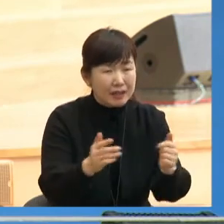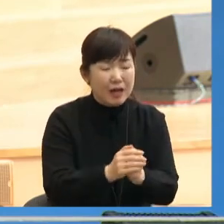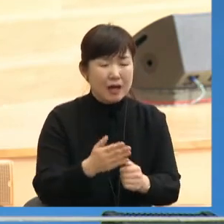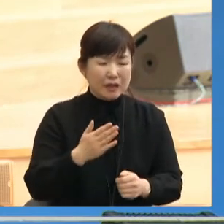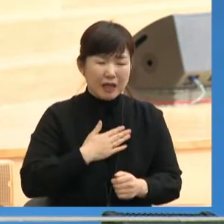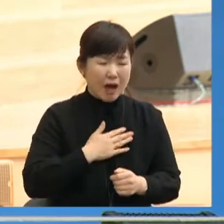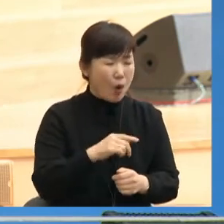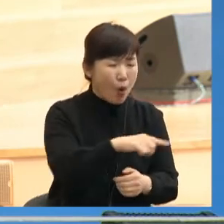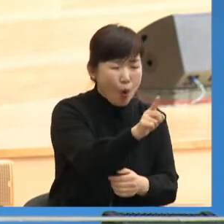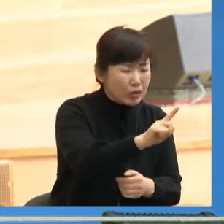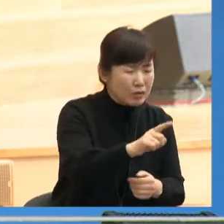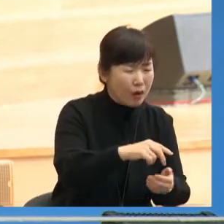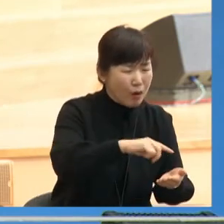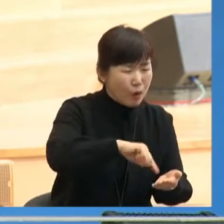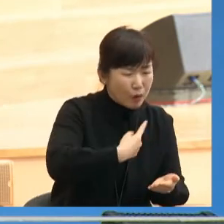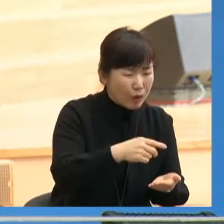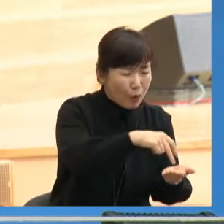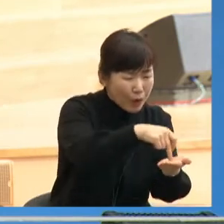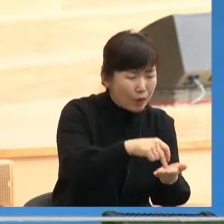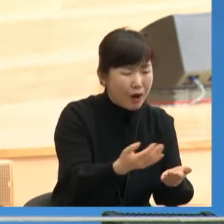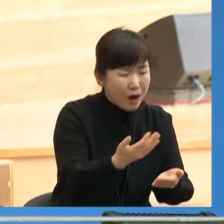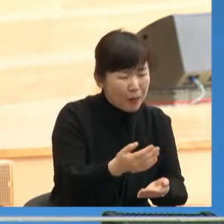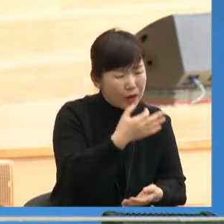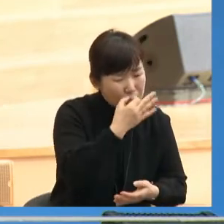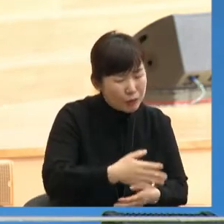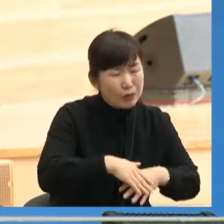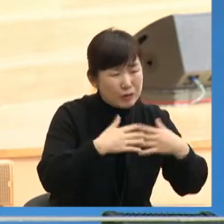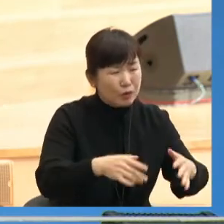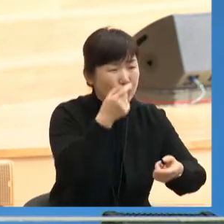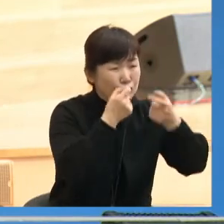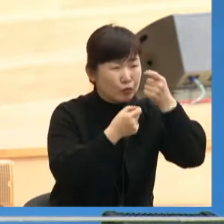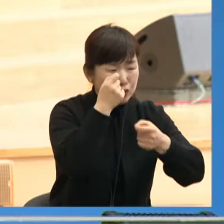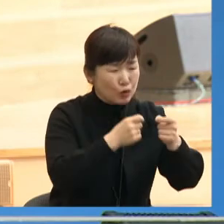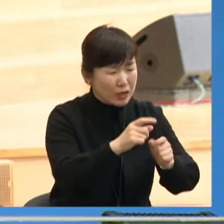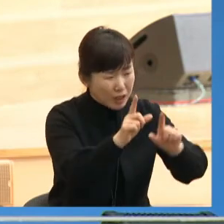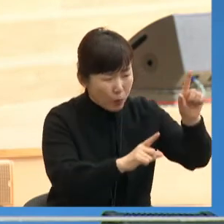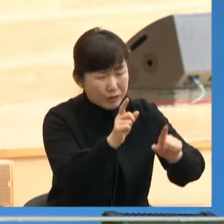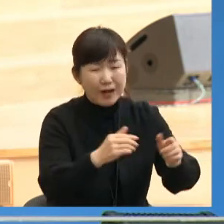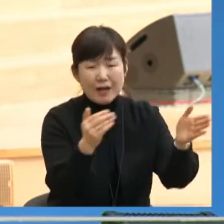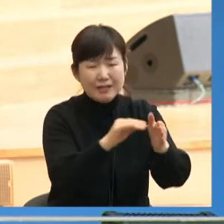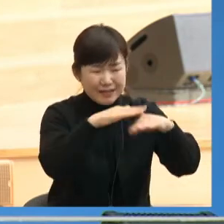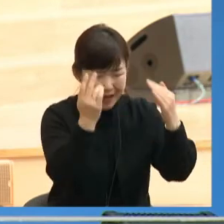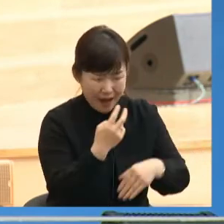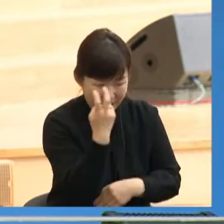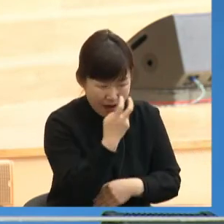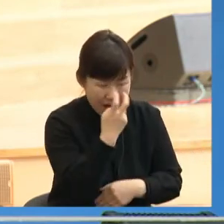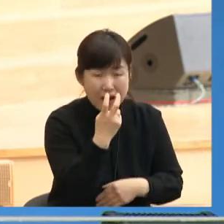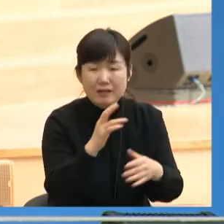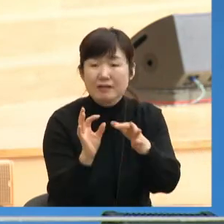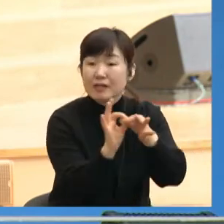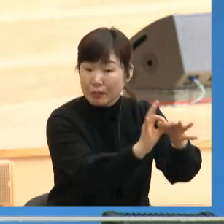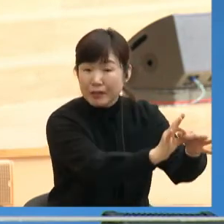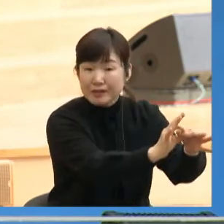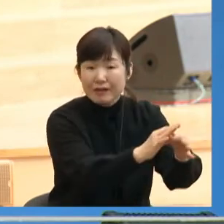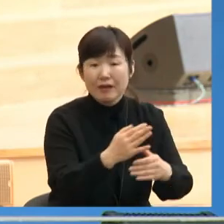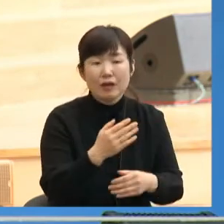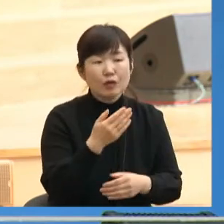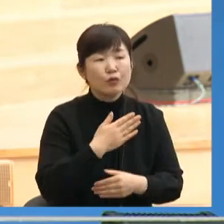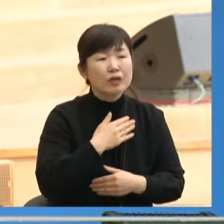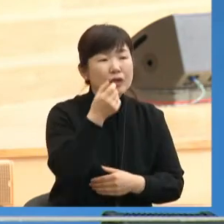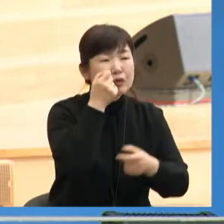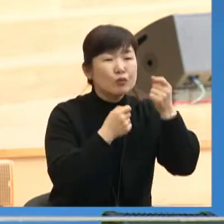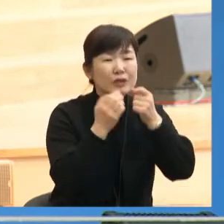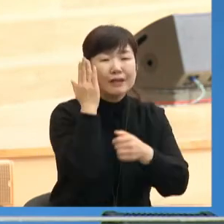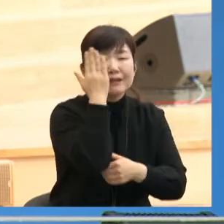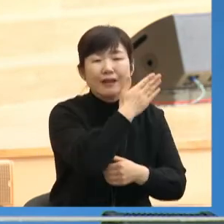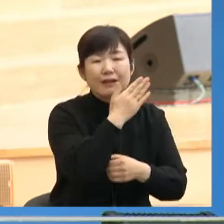어디서 홀로 외롭고 아파하고 힘들어하고 지쳐있고 눈물 흘리고 있는지 그 모습까지 다 지켜보시면서 우리의 눈물을 닦아주기